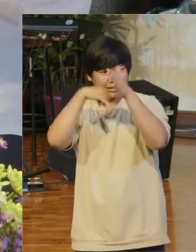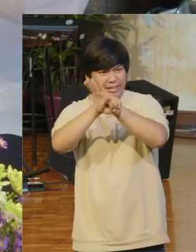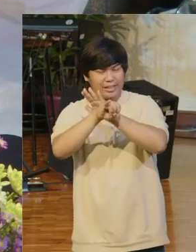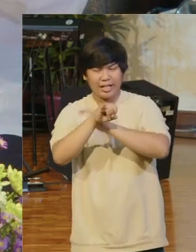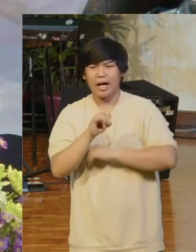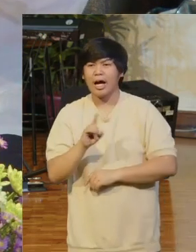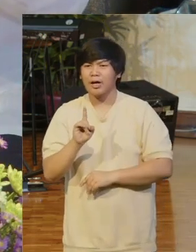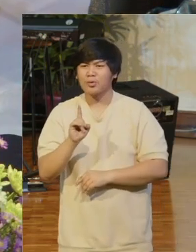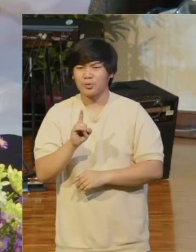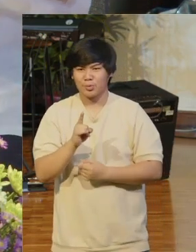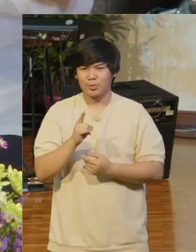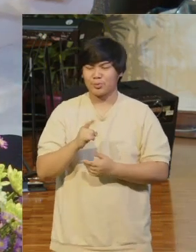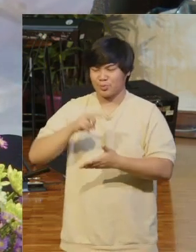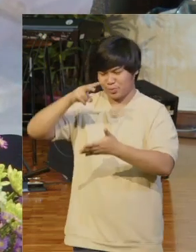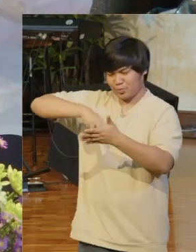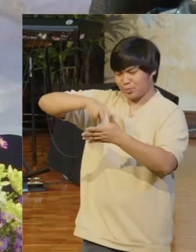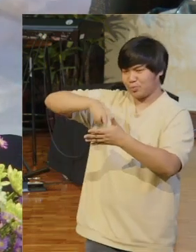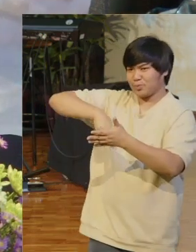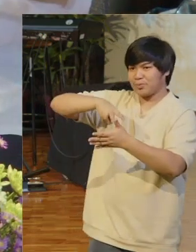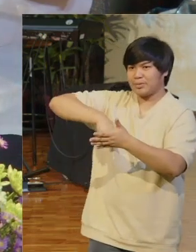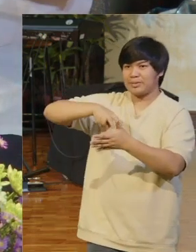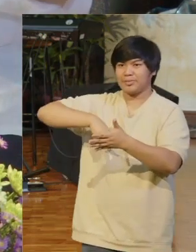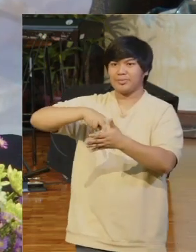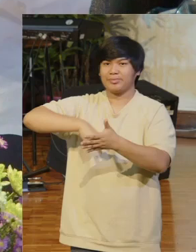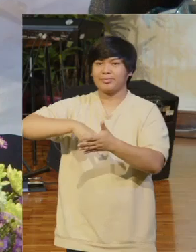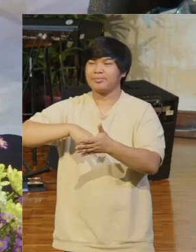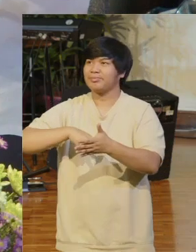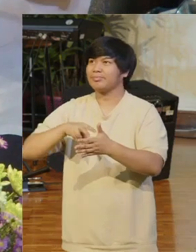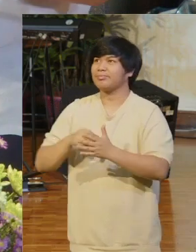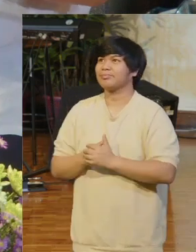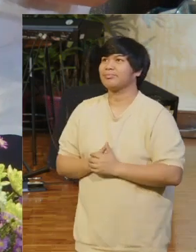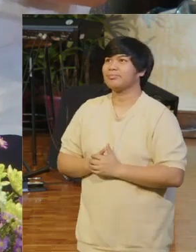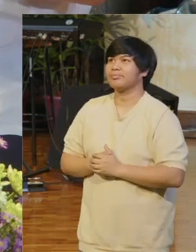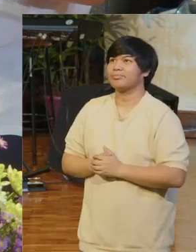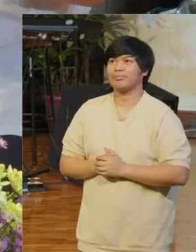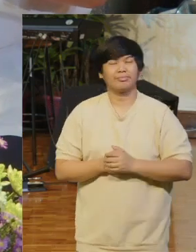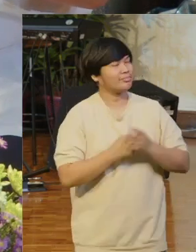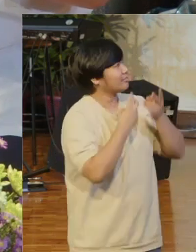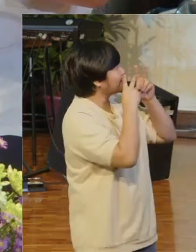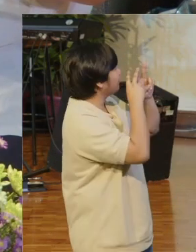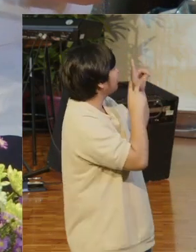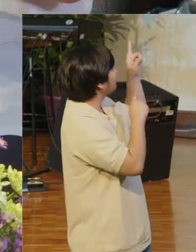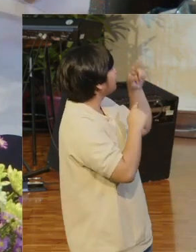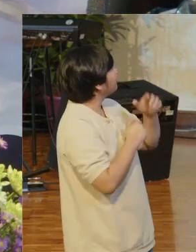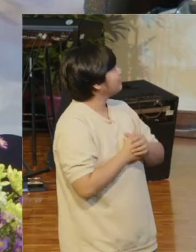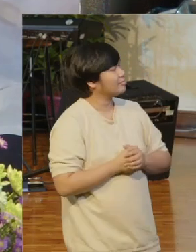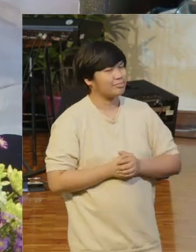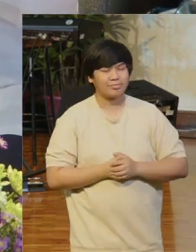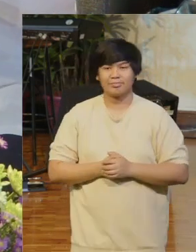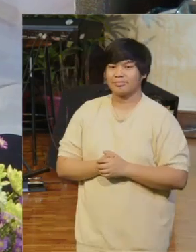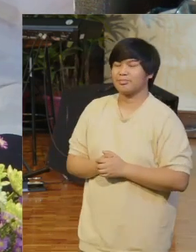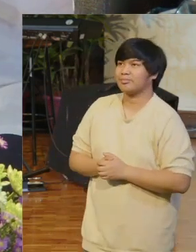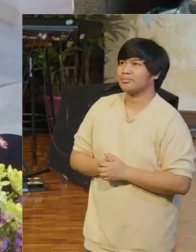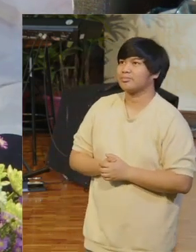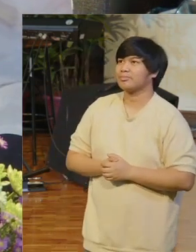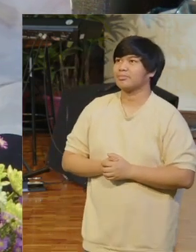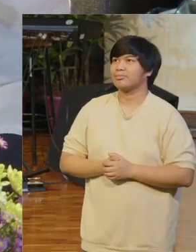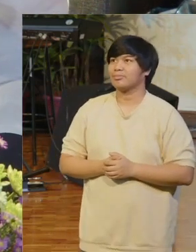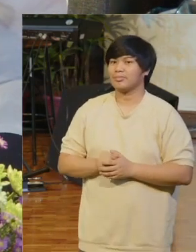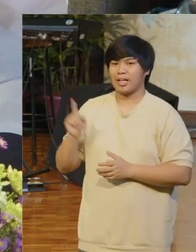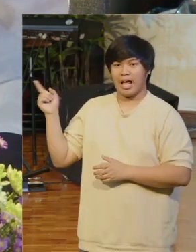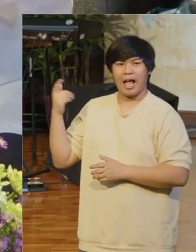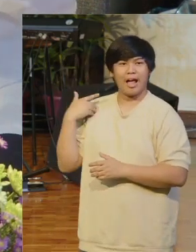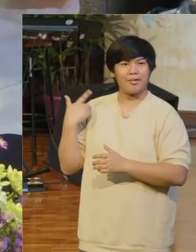Siguro po babasahin ko sa mas malawak na konteksto. Babasahin ko po. Meron po